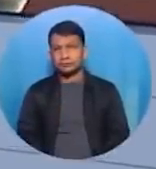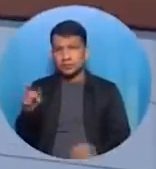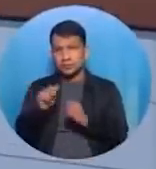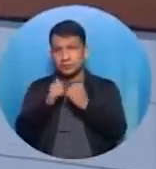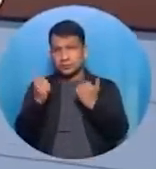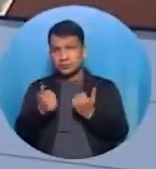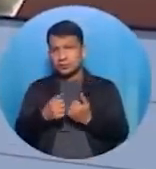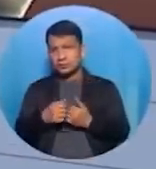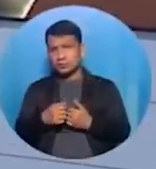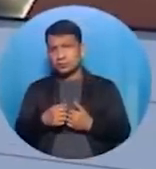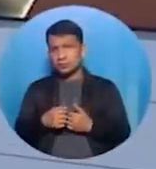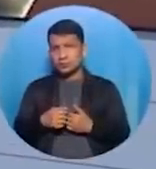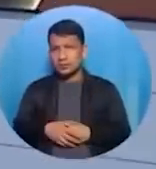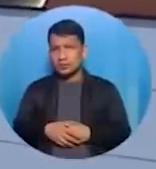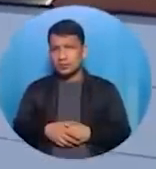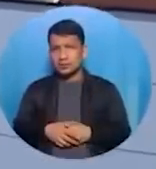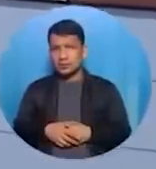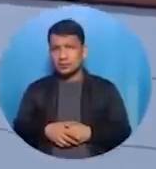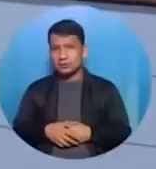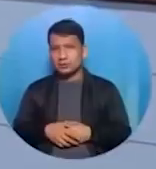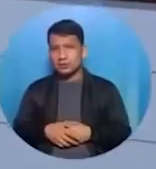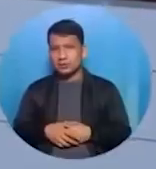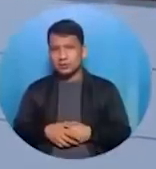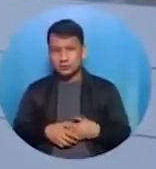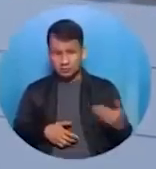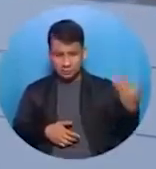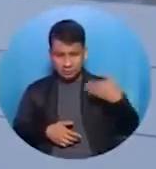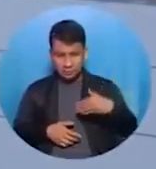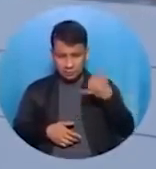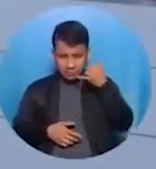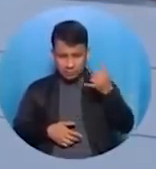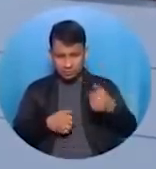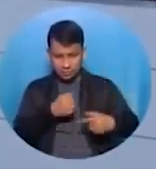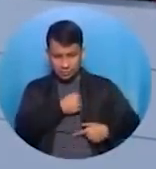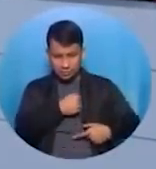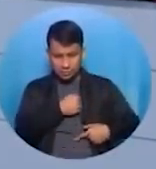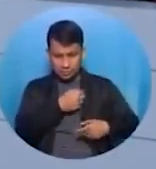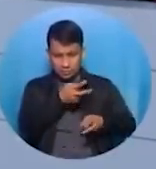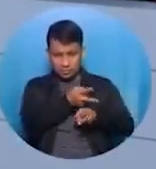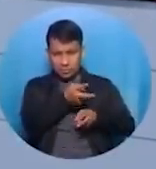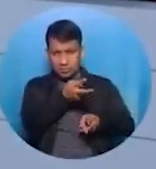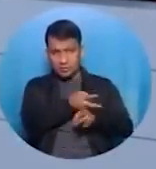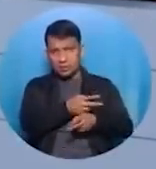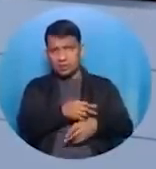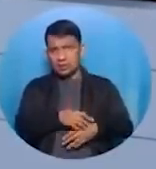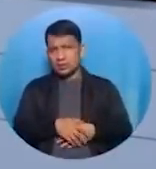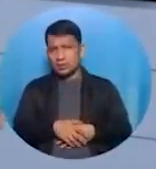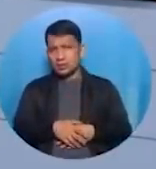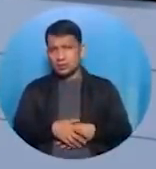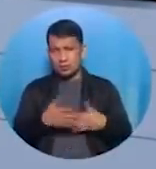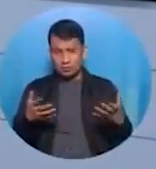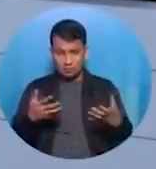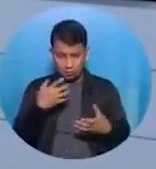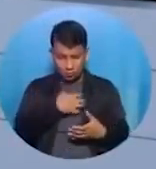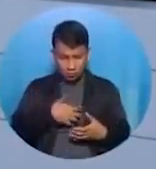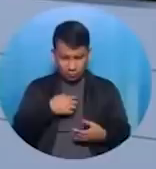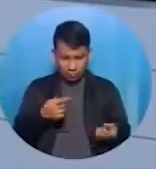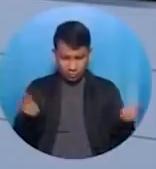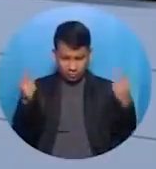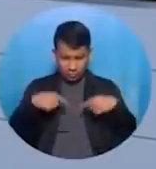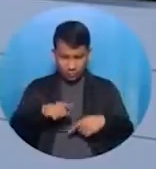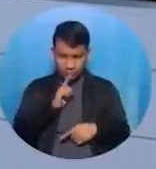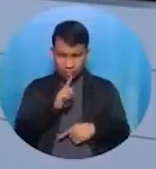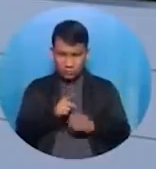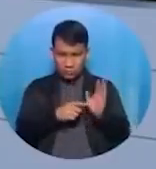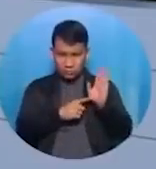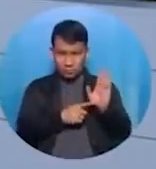ito. Hey. Hindi naman tatawag itong mga pobreng SG kung inalagaan nyo sila. Bakit sila magreklamo kung totoo yung